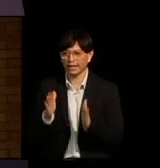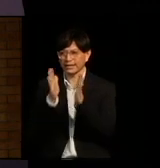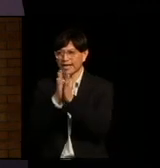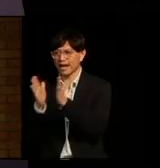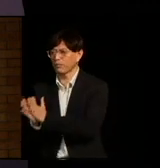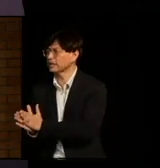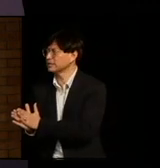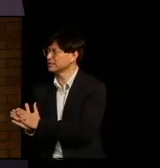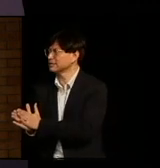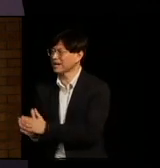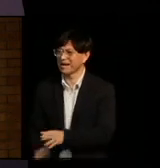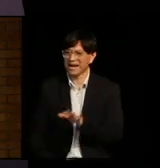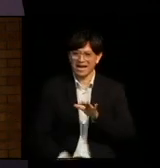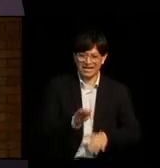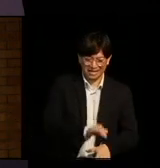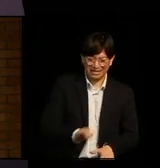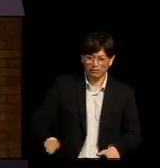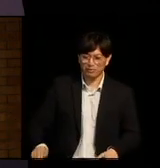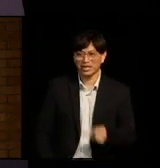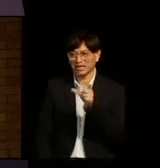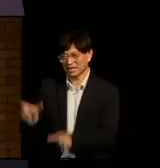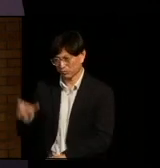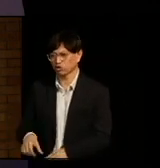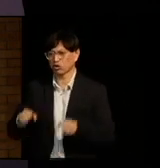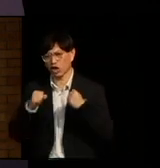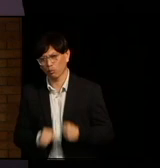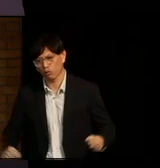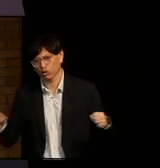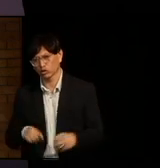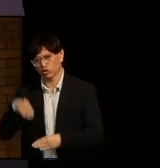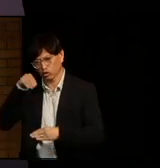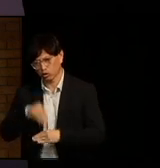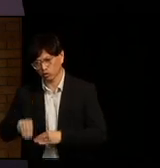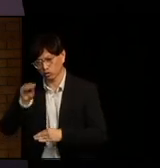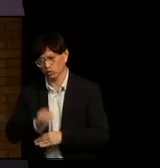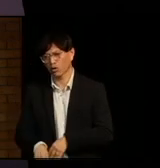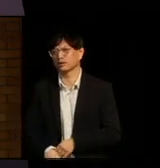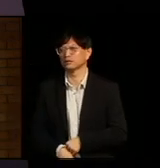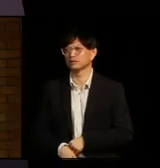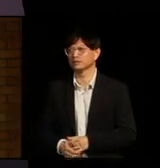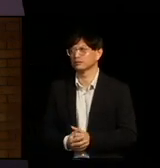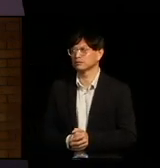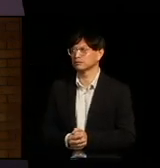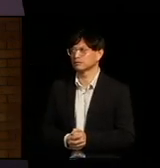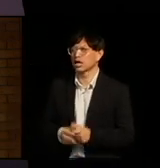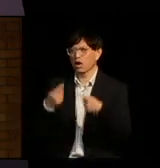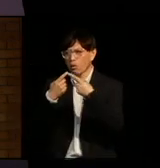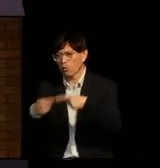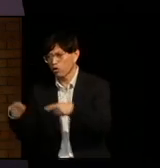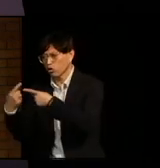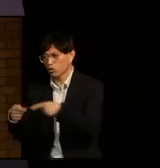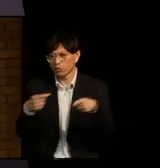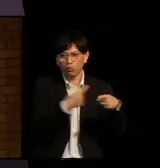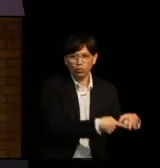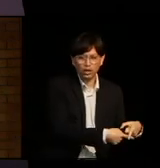cui anche questi bambini queste persone possono essere incluse vuol dire considerare il loro diverso modo magari se non possono